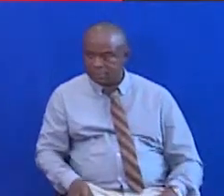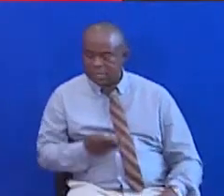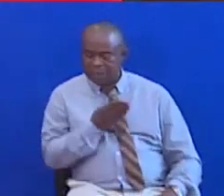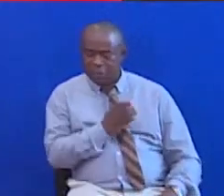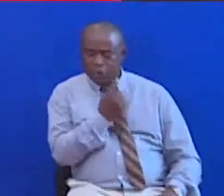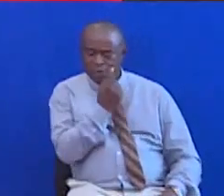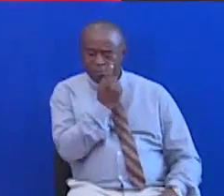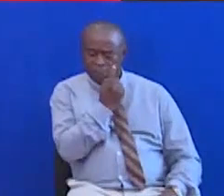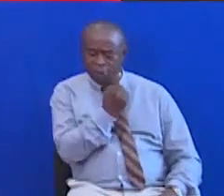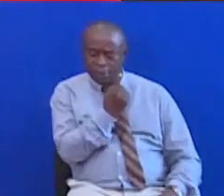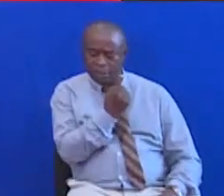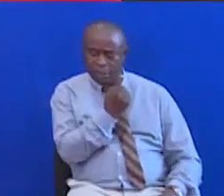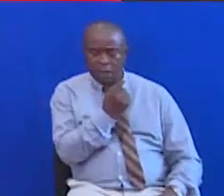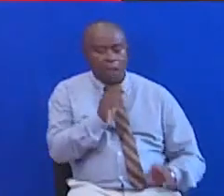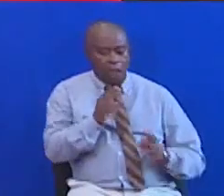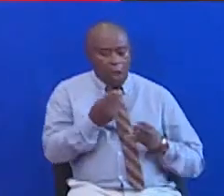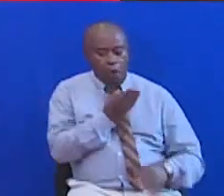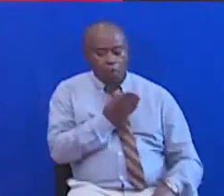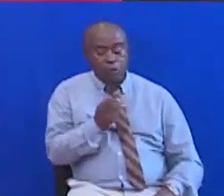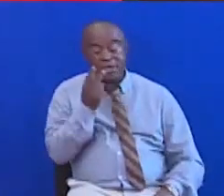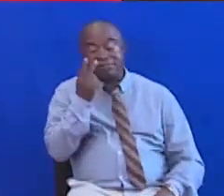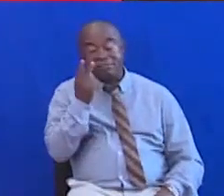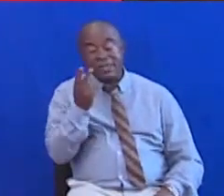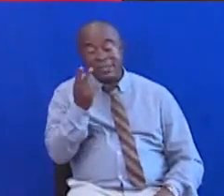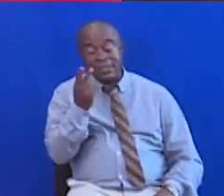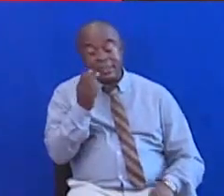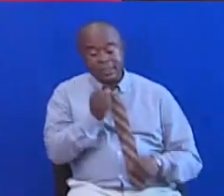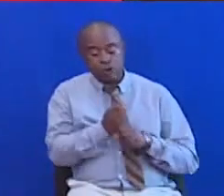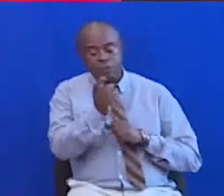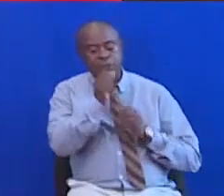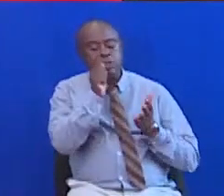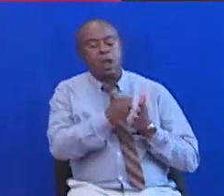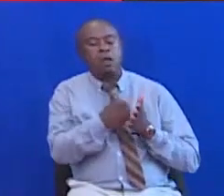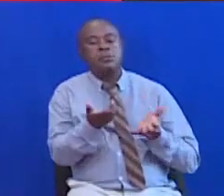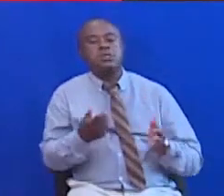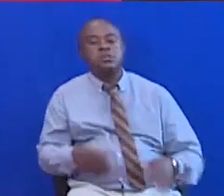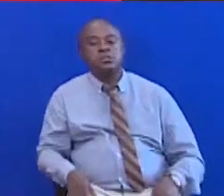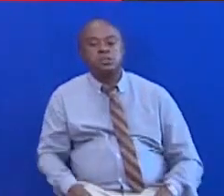bilioni moja ama bilioni mbili.